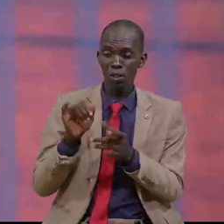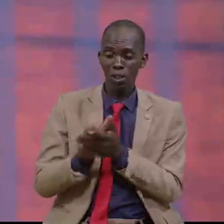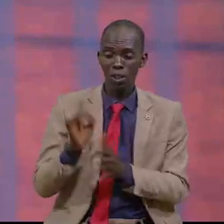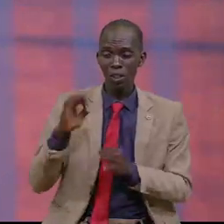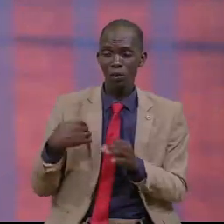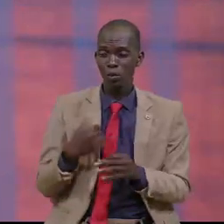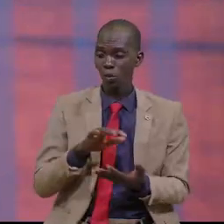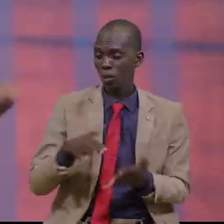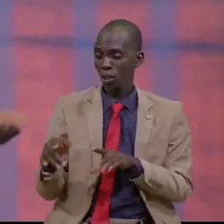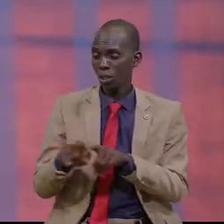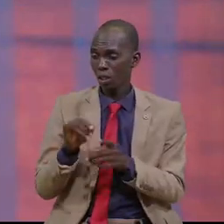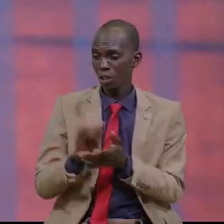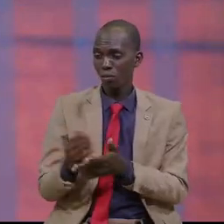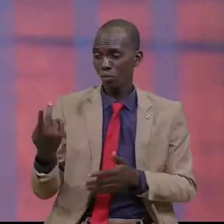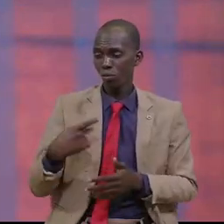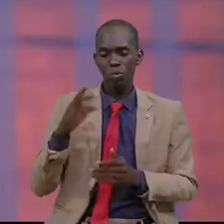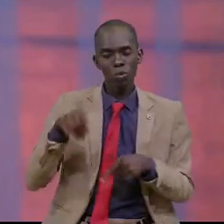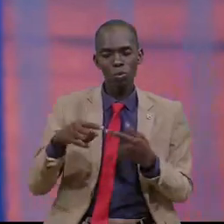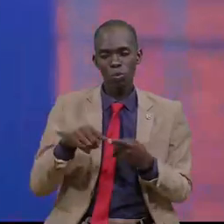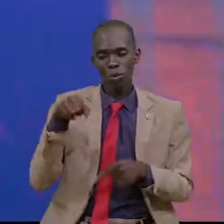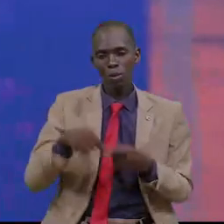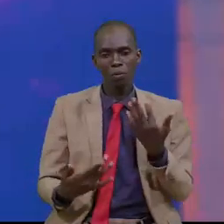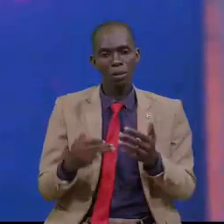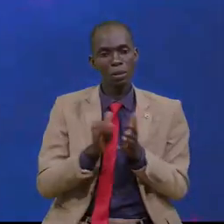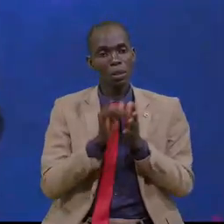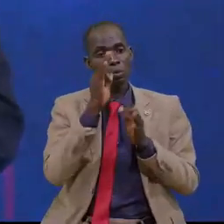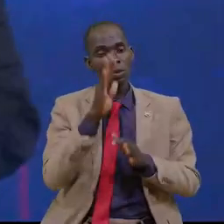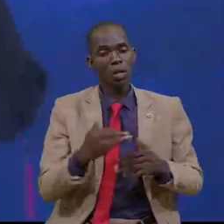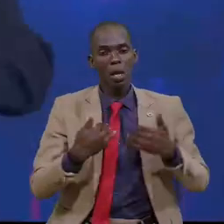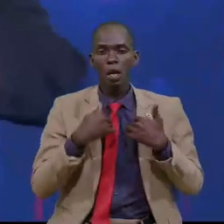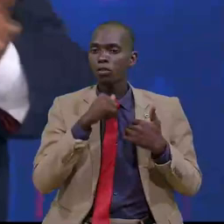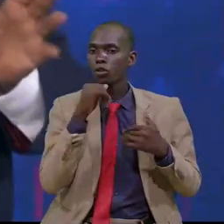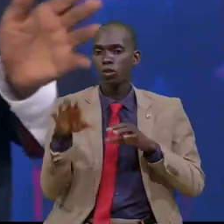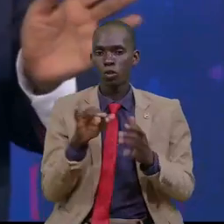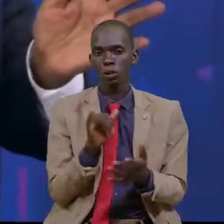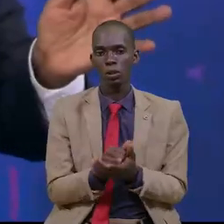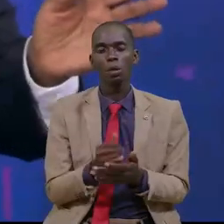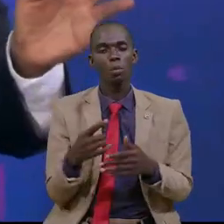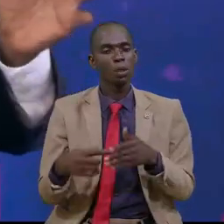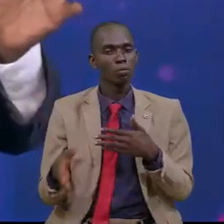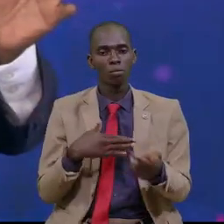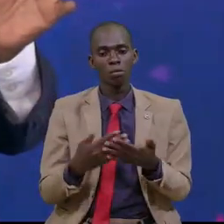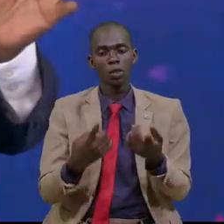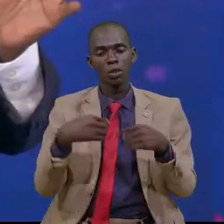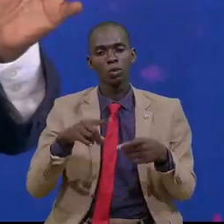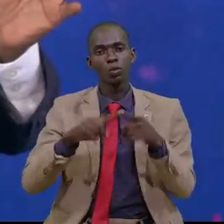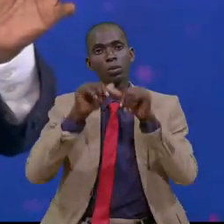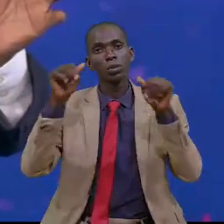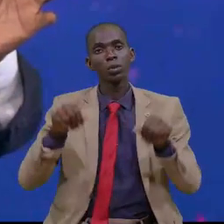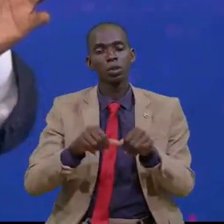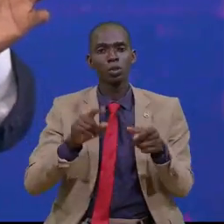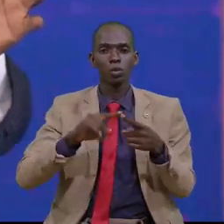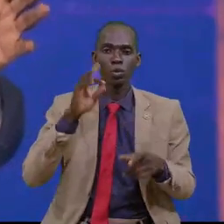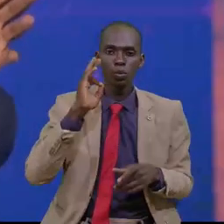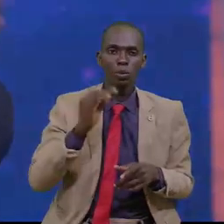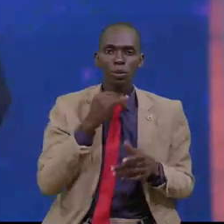si nous mourons comme ça, nous irons en enfer. Il n'a pas fait cela et il vient pour prêcher. Et il dit, les